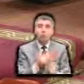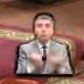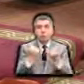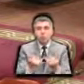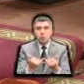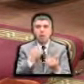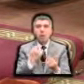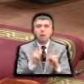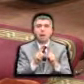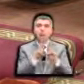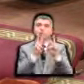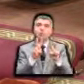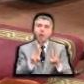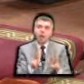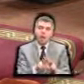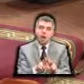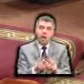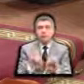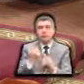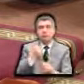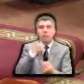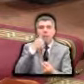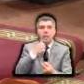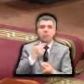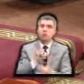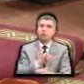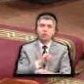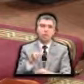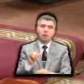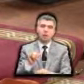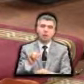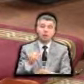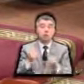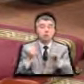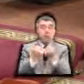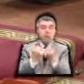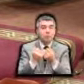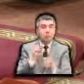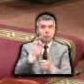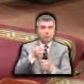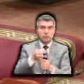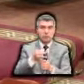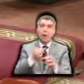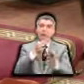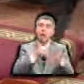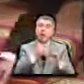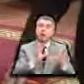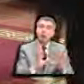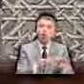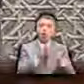جاب شواهد طبيه ملفقه، راه ماشي شواهد طبيه ملفقه، راه ضربوه والعدل غير يقول الكلمه ديالو. شكرا.